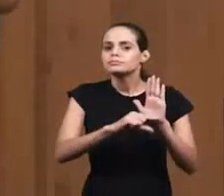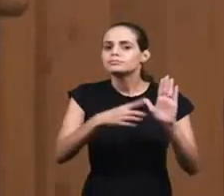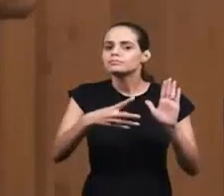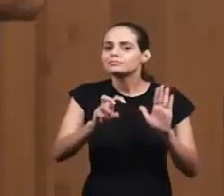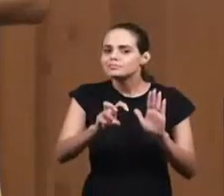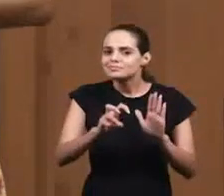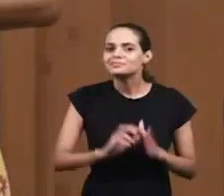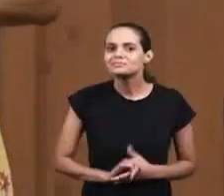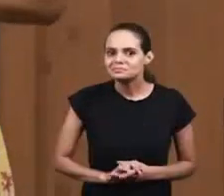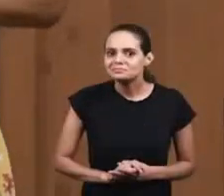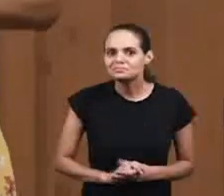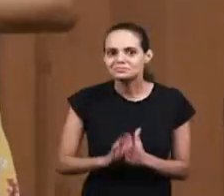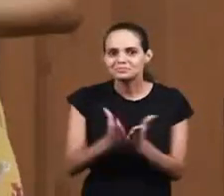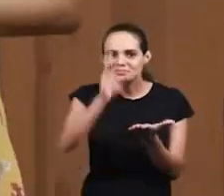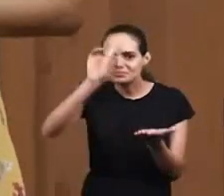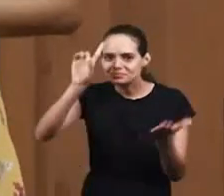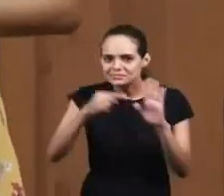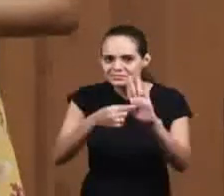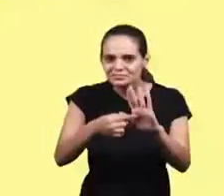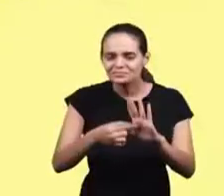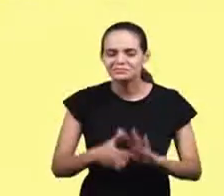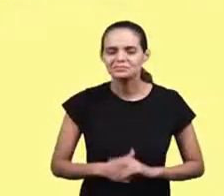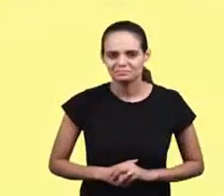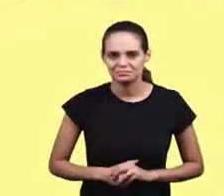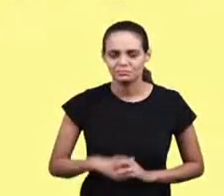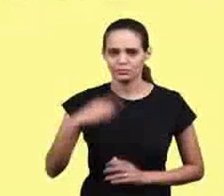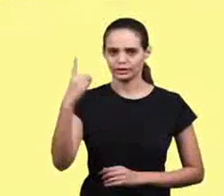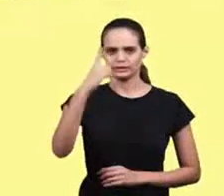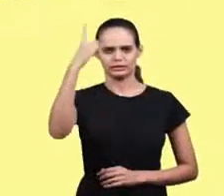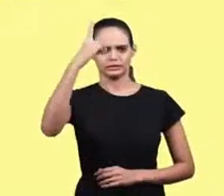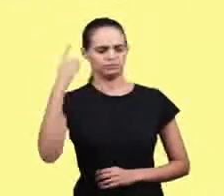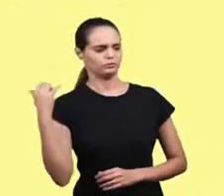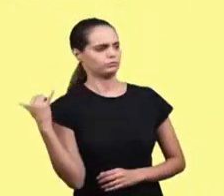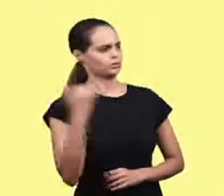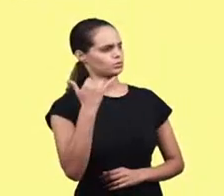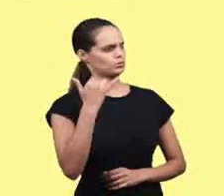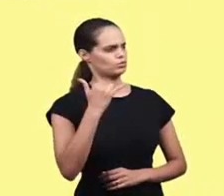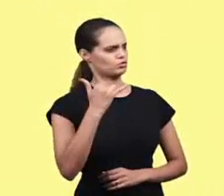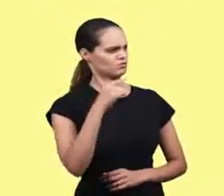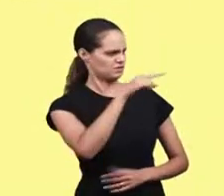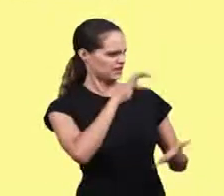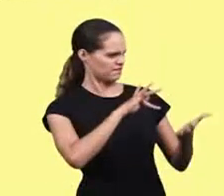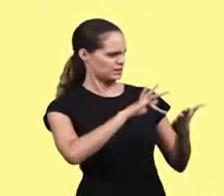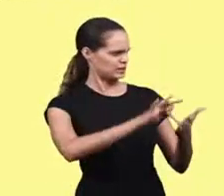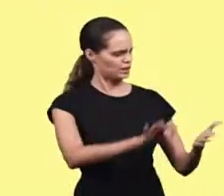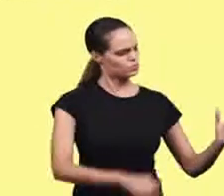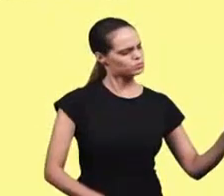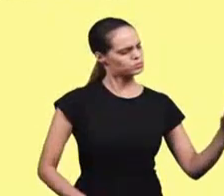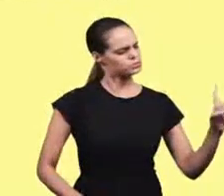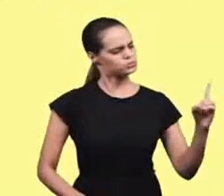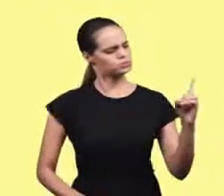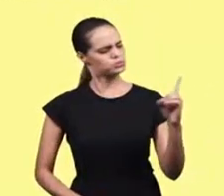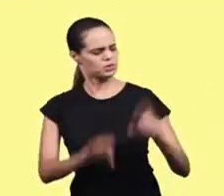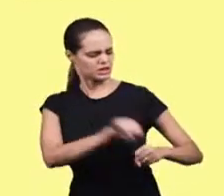1. Buch Samuel, Kapitel 17, 45. So spricht das Wort des Herrn. David aber sprach zu